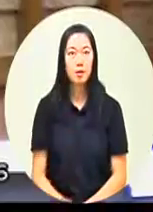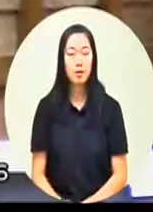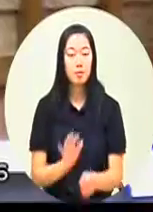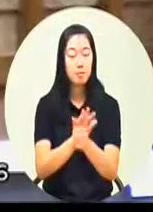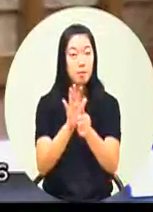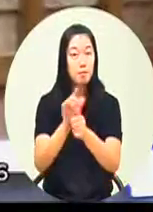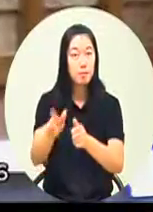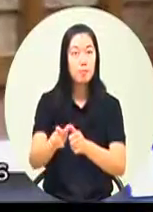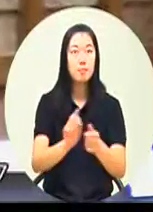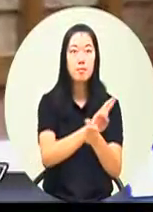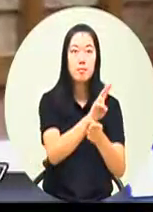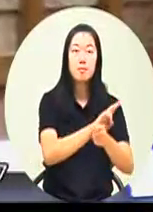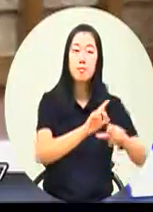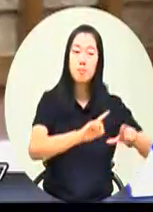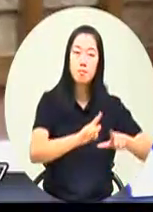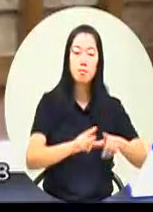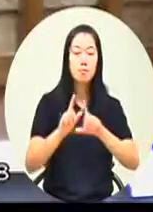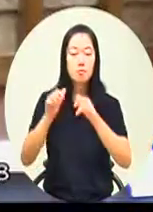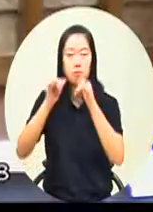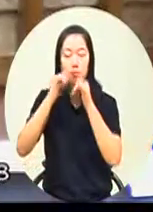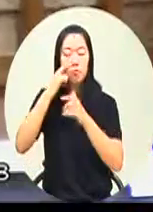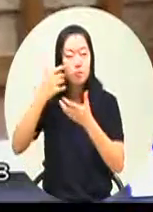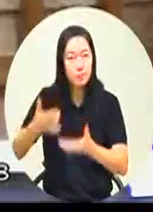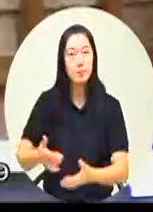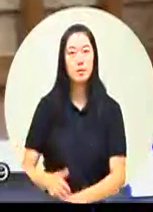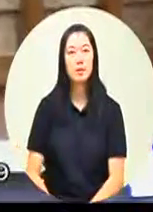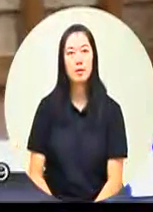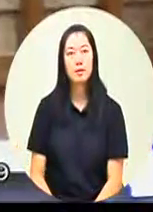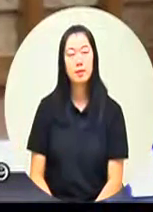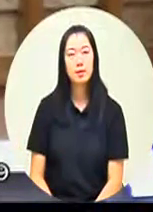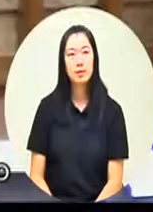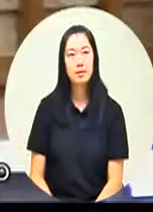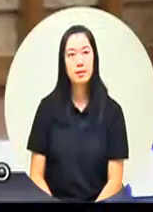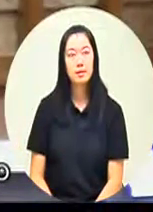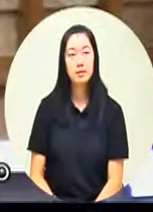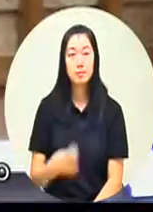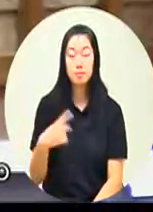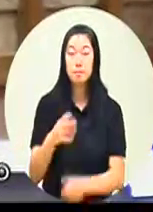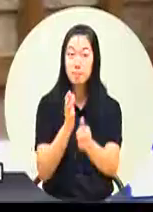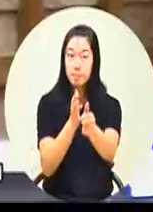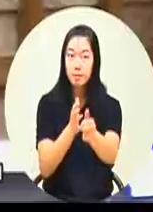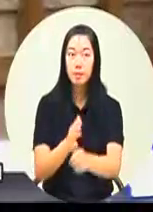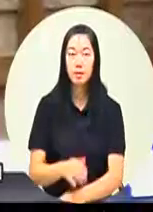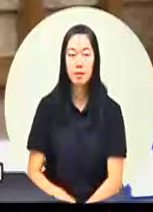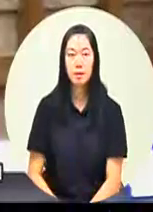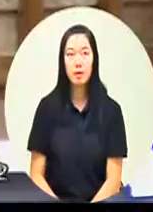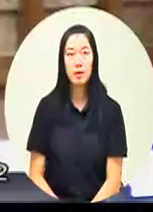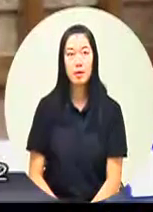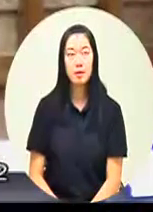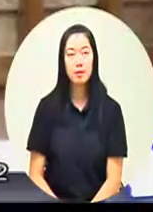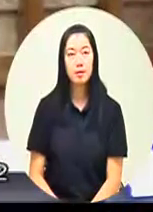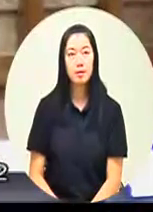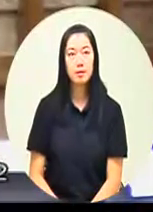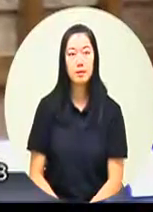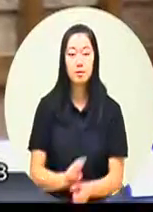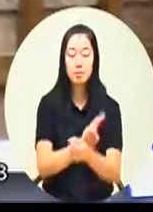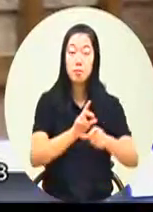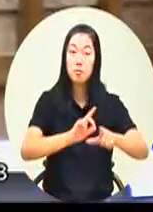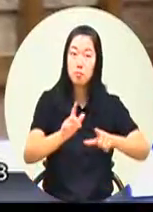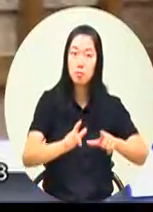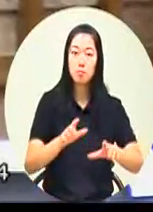我们大寮林园的一个重视啦哈。那我想再请教一下哈，我们的林园地区